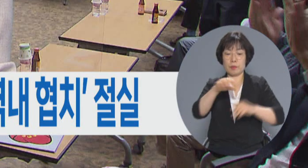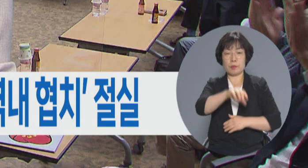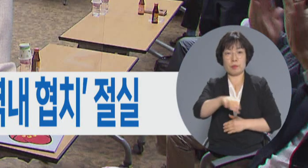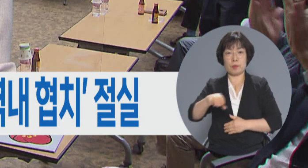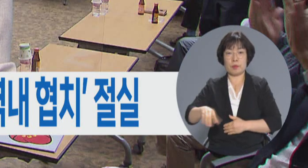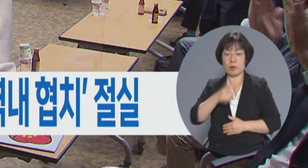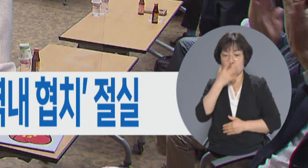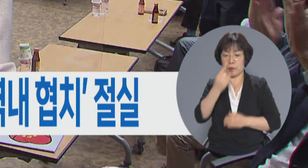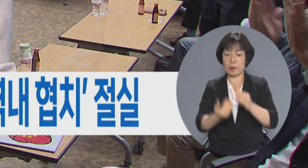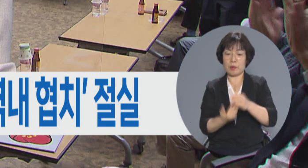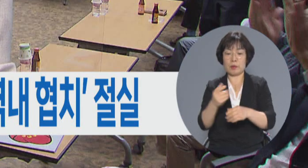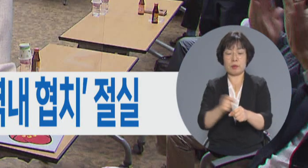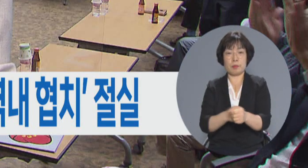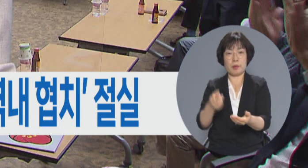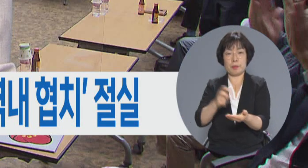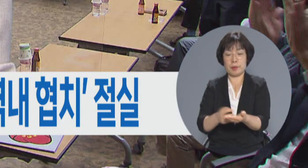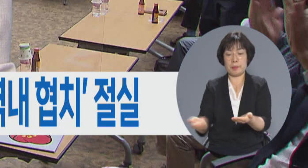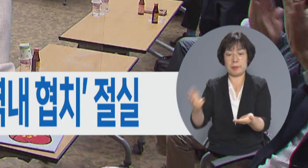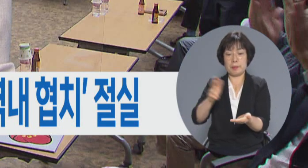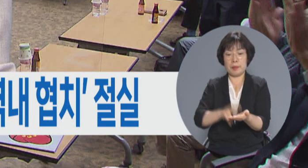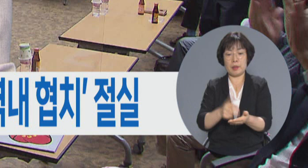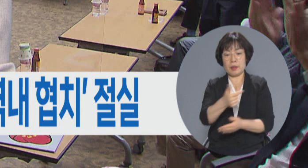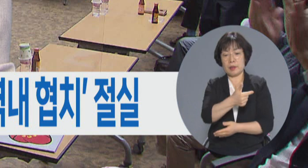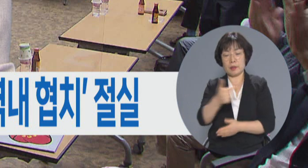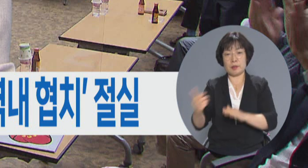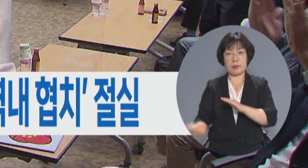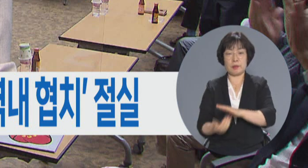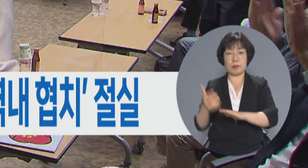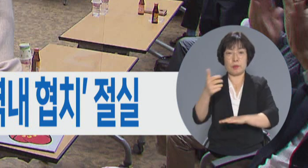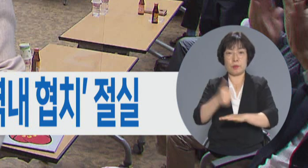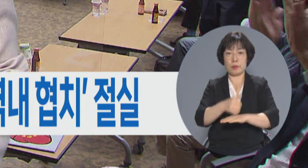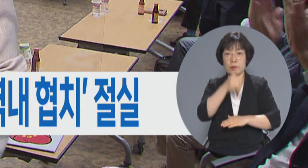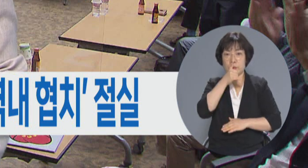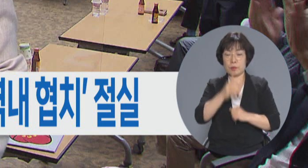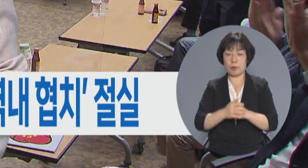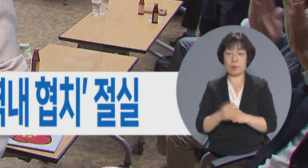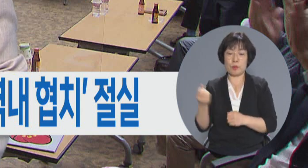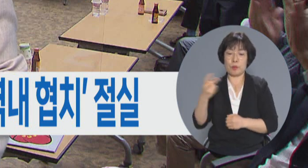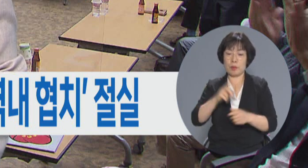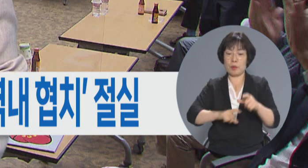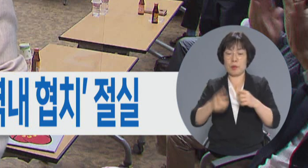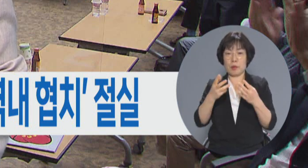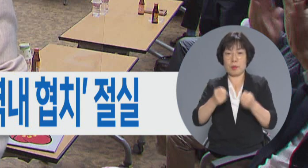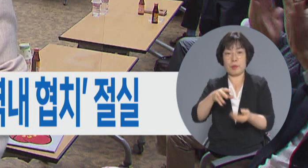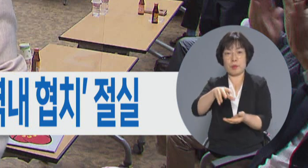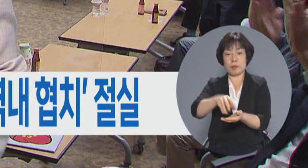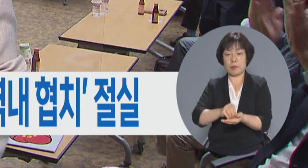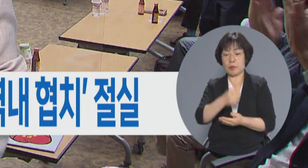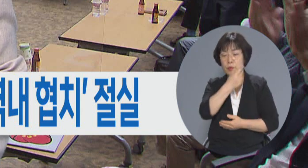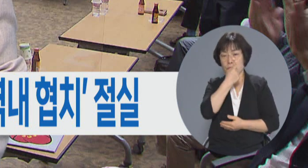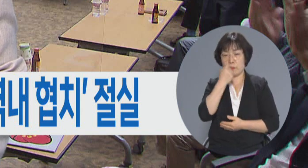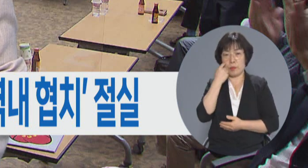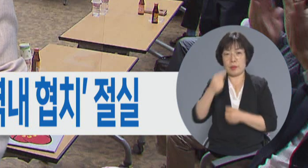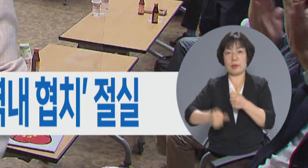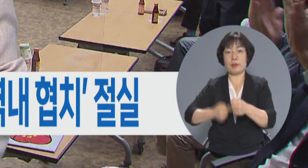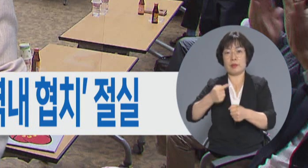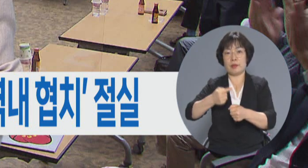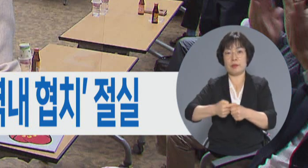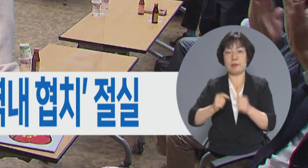지역에서는 여순사건 특별법 제정과 같은 큰 성과도 있었지만 동시에 더 많은 과제를 확인하는 한